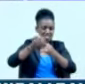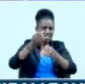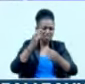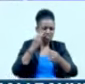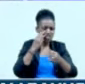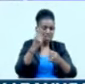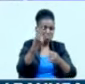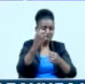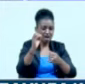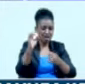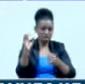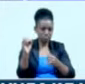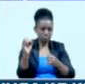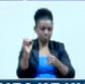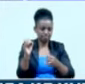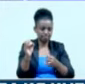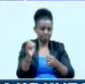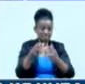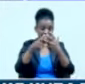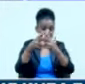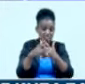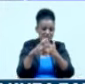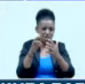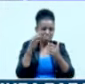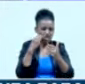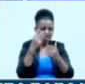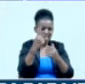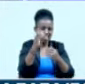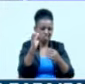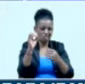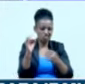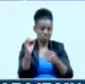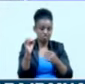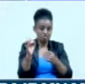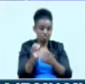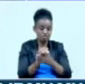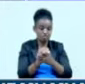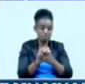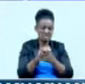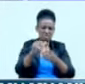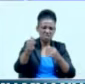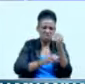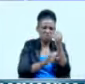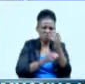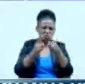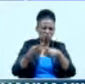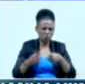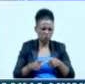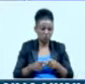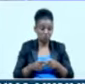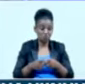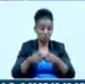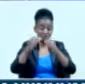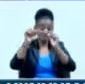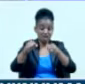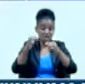miliyoni 200 muri Amerika miliyoni 100 z'inkingo ubwo nibindi bihugu